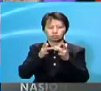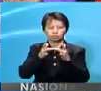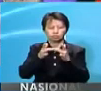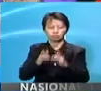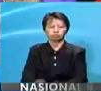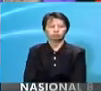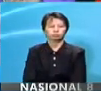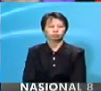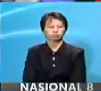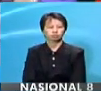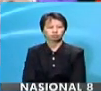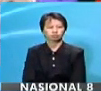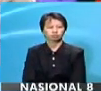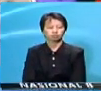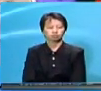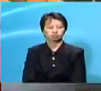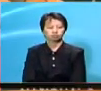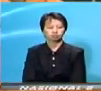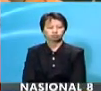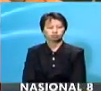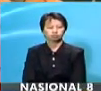sosial.